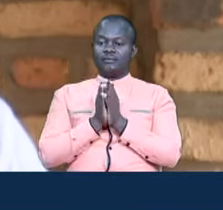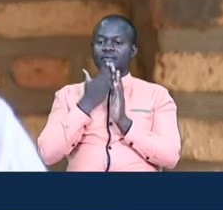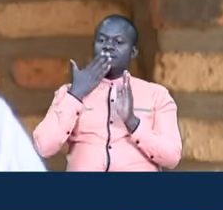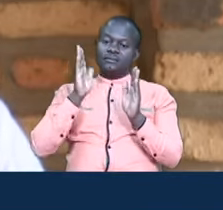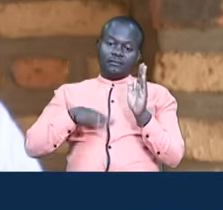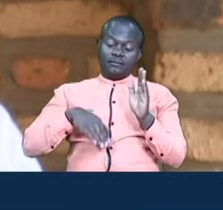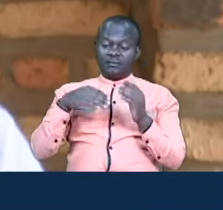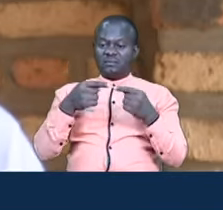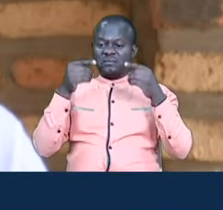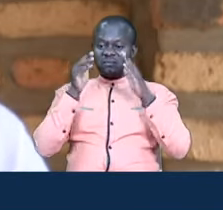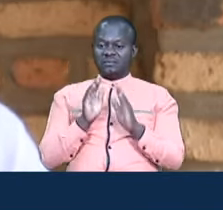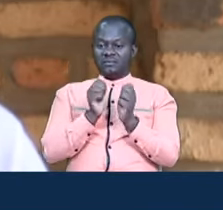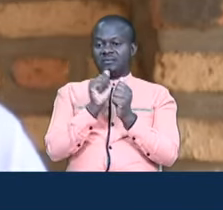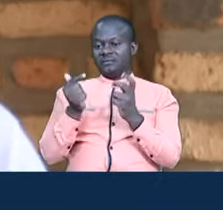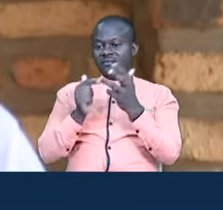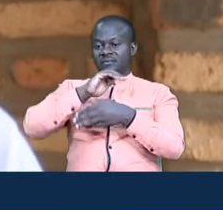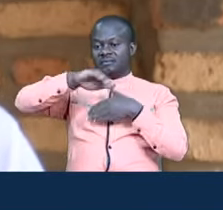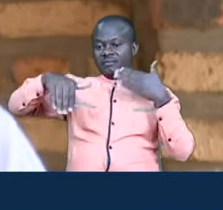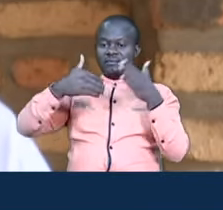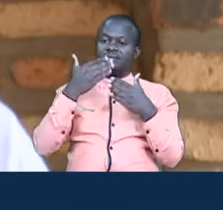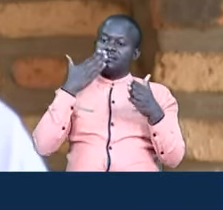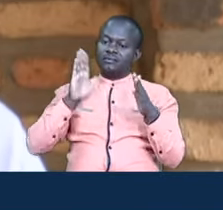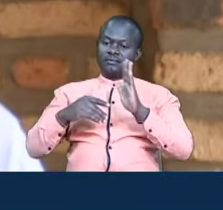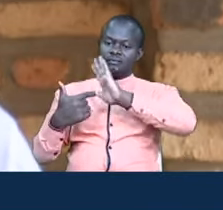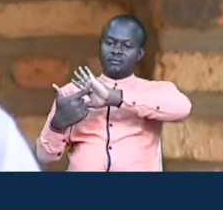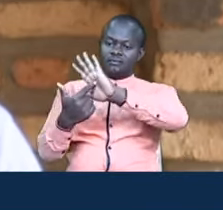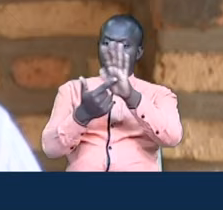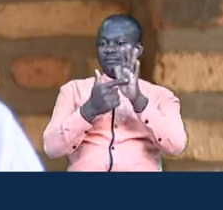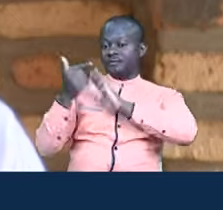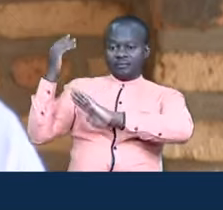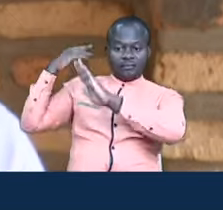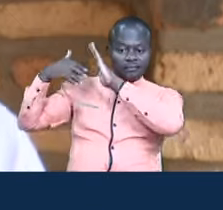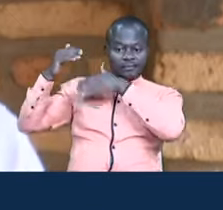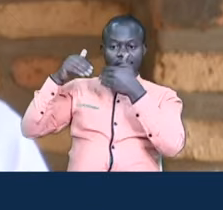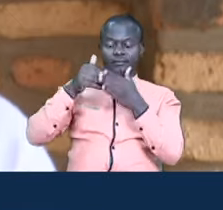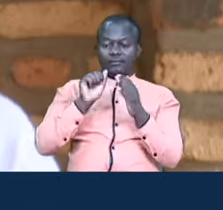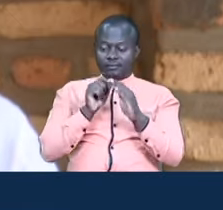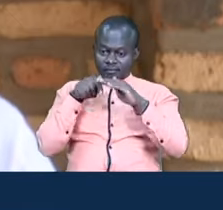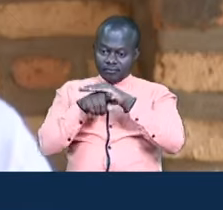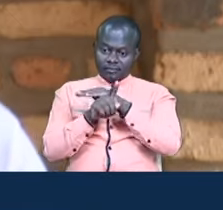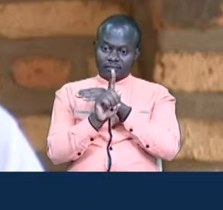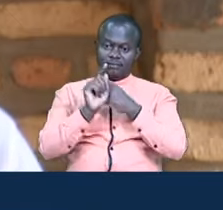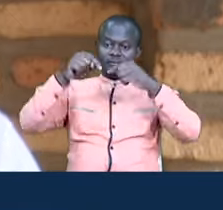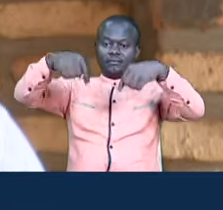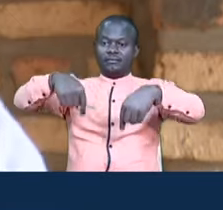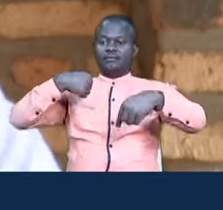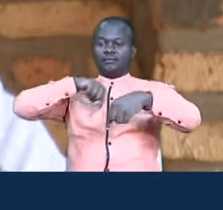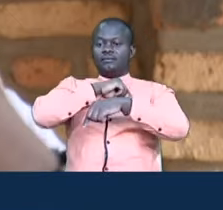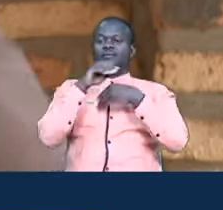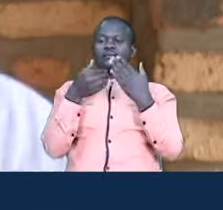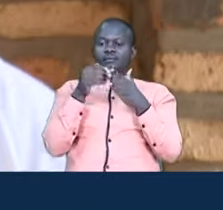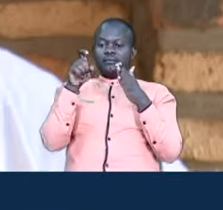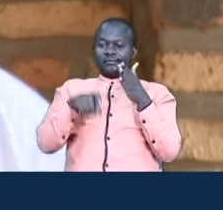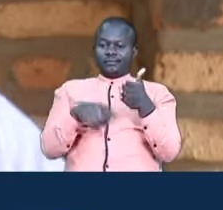nzika inzangano n'ibindi byose bibi byaranze ikinyejana gishize byasesera muri iki kinyejana cyacu mbega